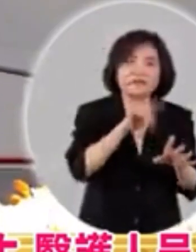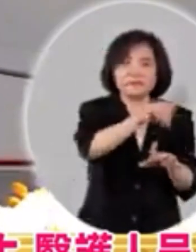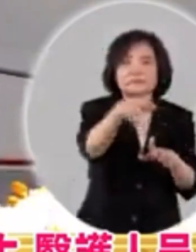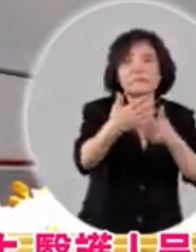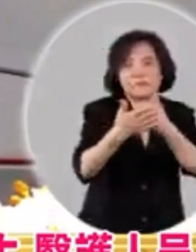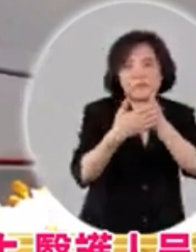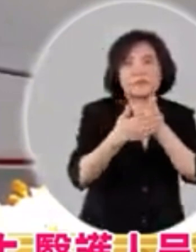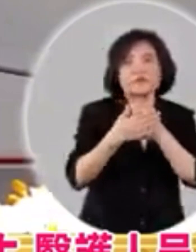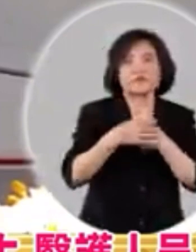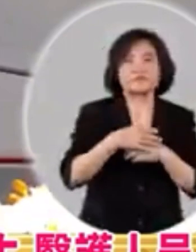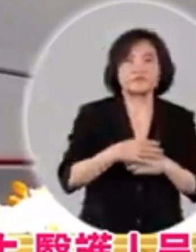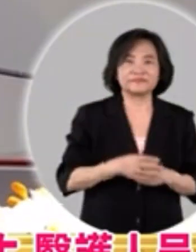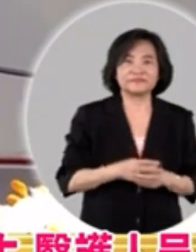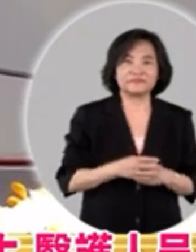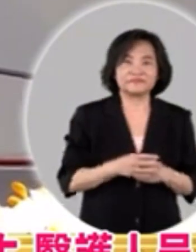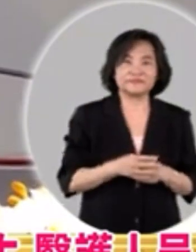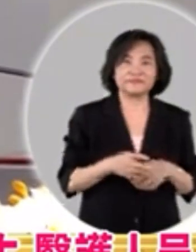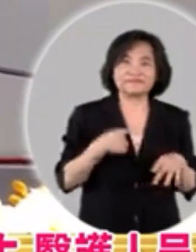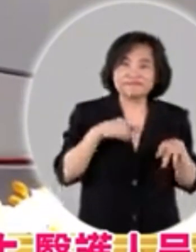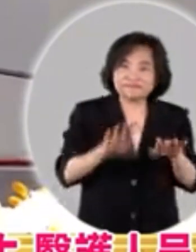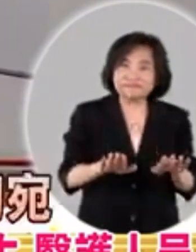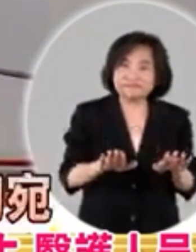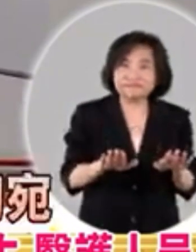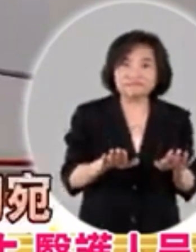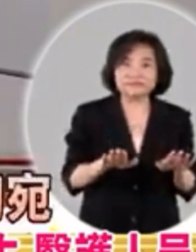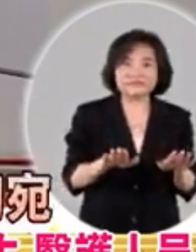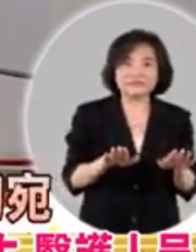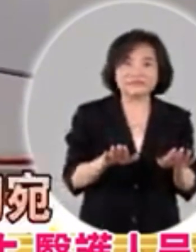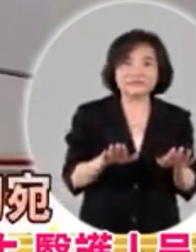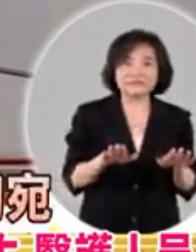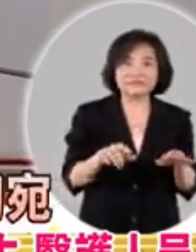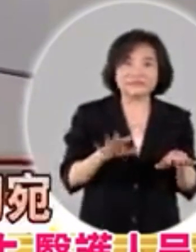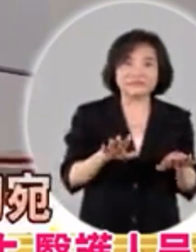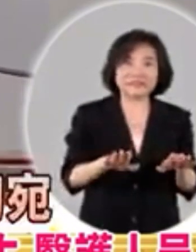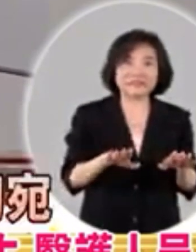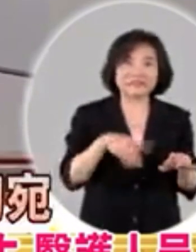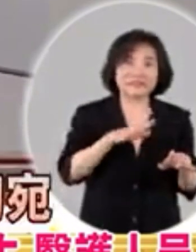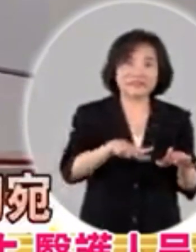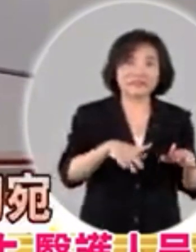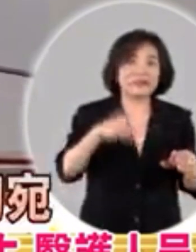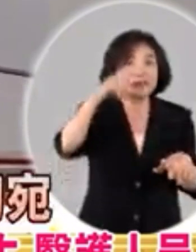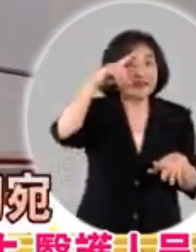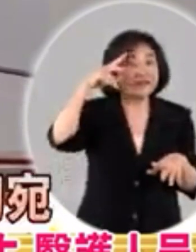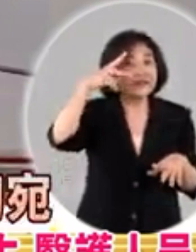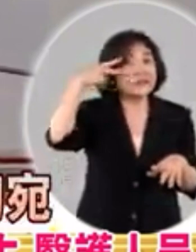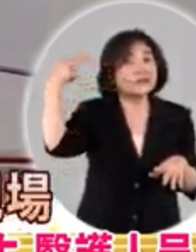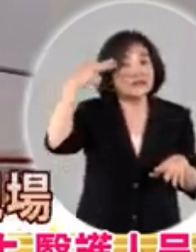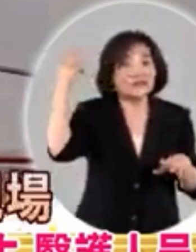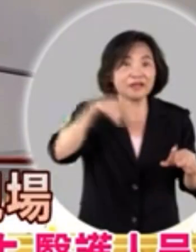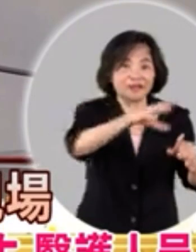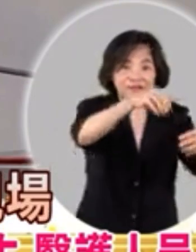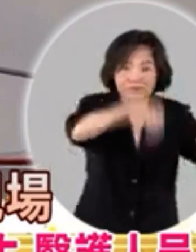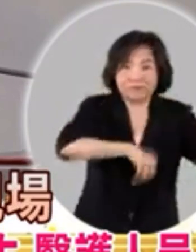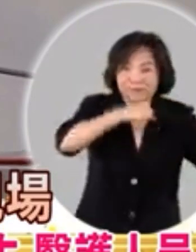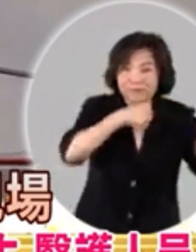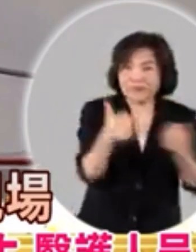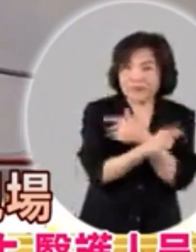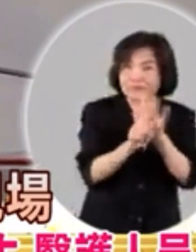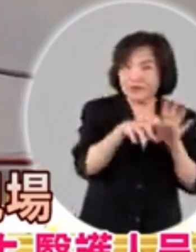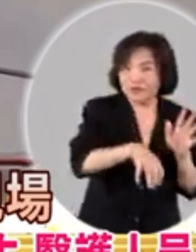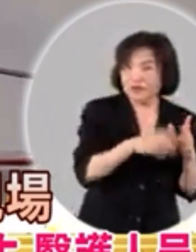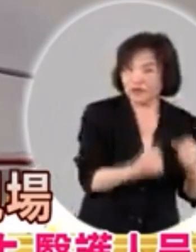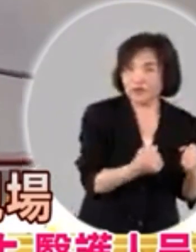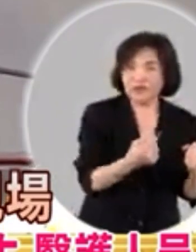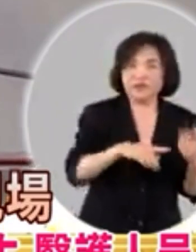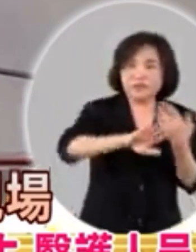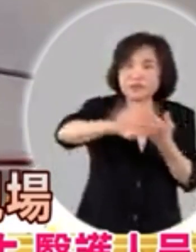手。今天除了即将来社畜的立陶宛，其他国家的代表都在